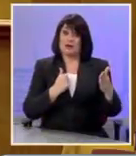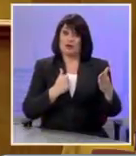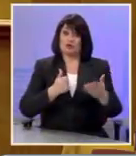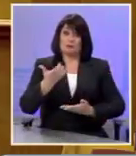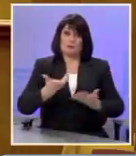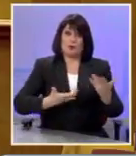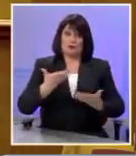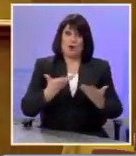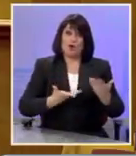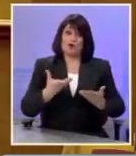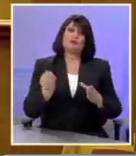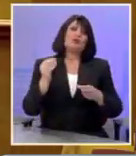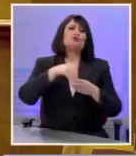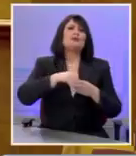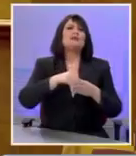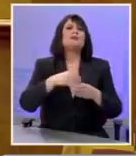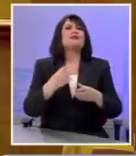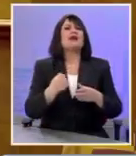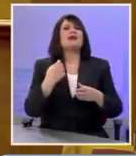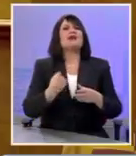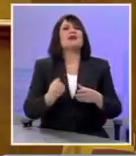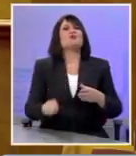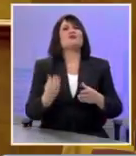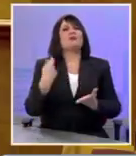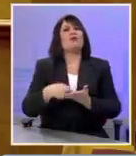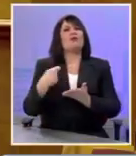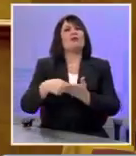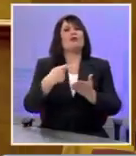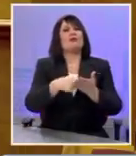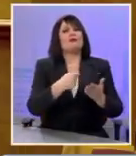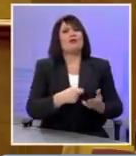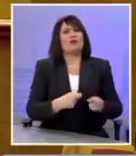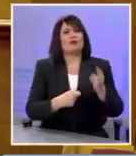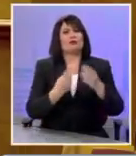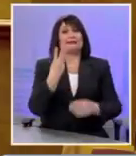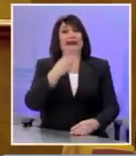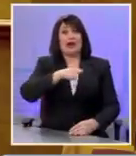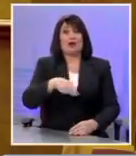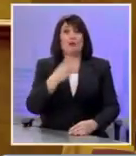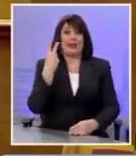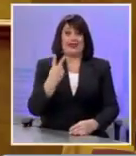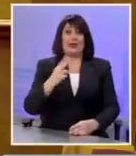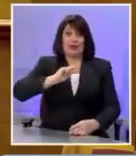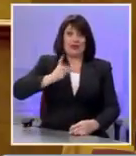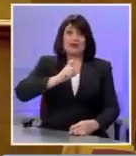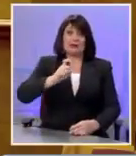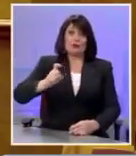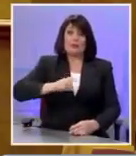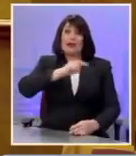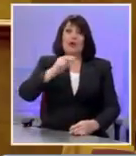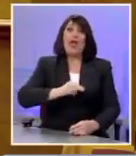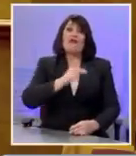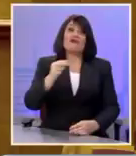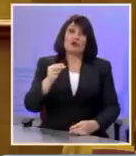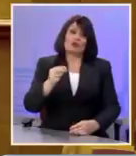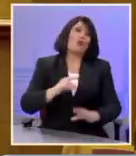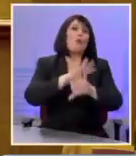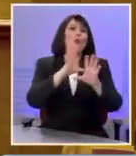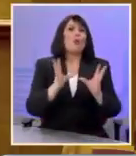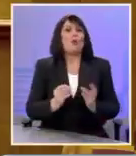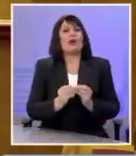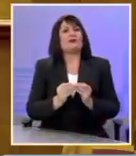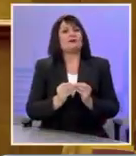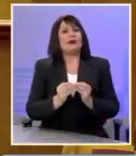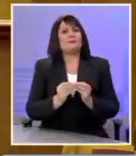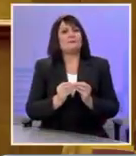προϋπολογισμός, περιλαμβάνει νέους φόρους 3,2 δισεκατομμυρίων ευρώ. Και όλα αυτά